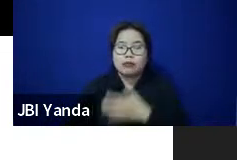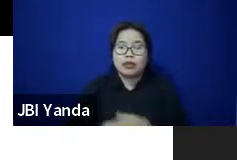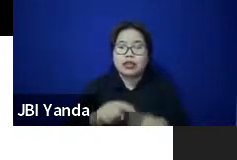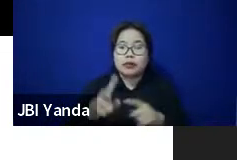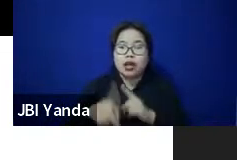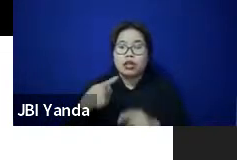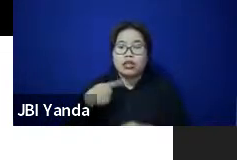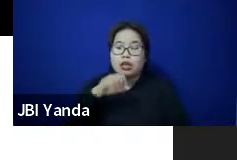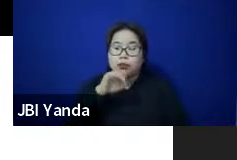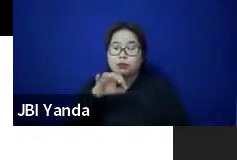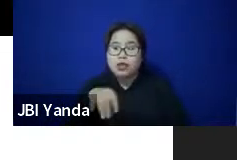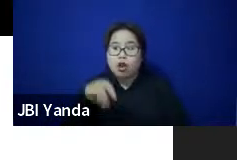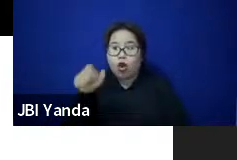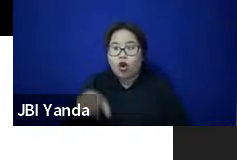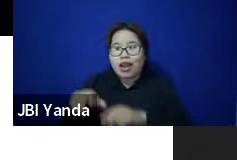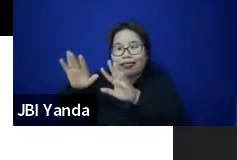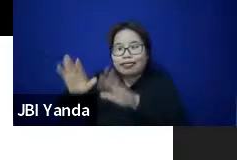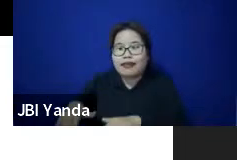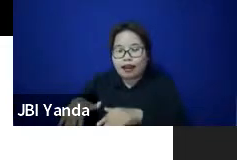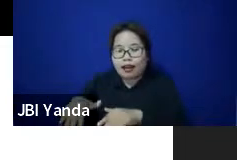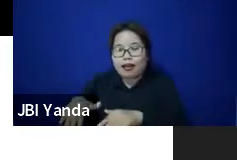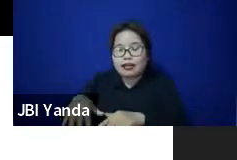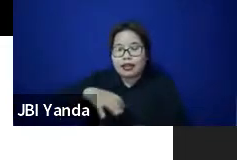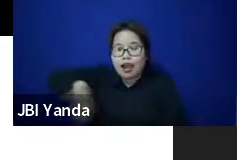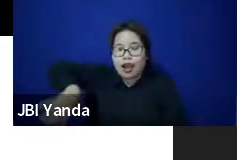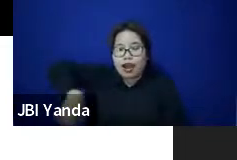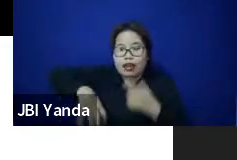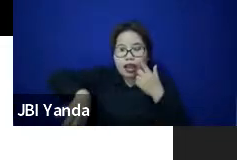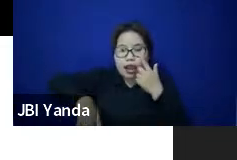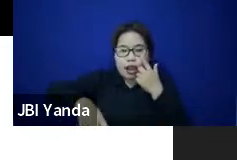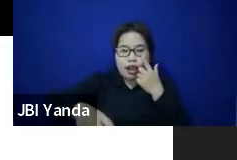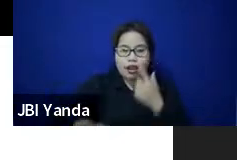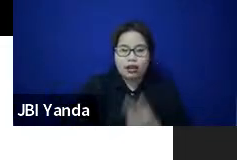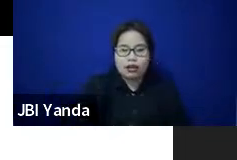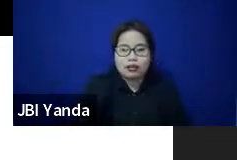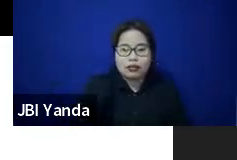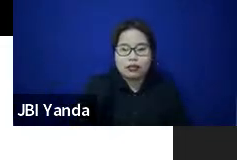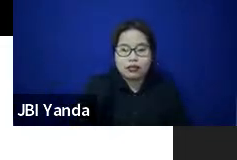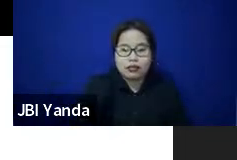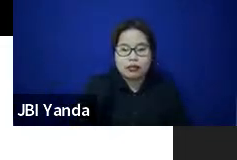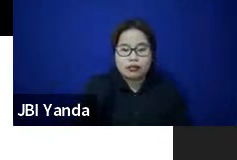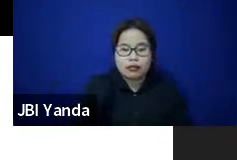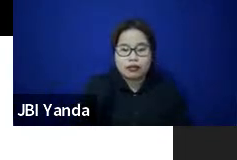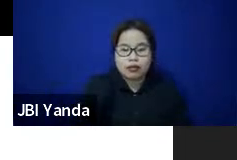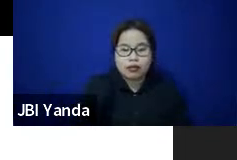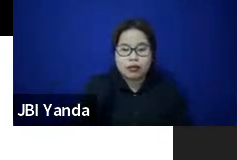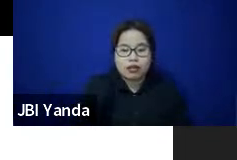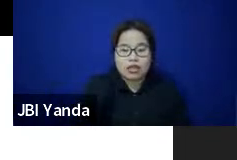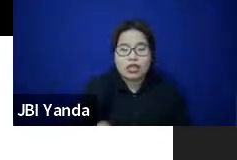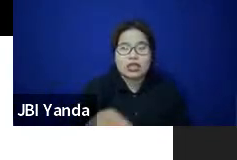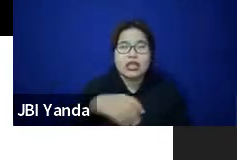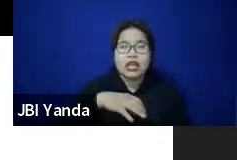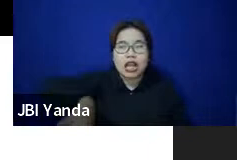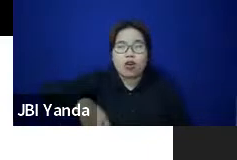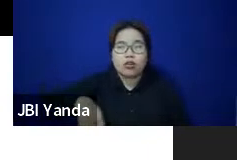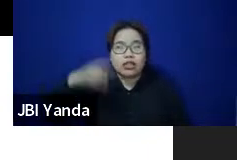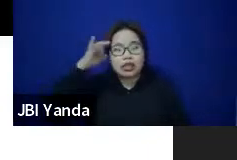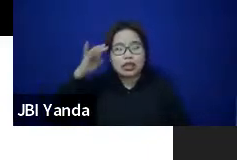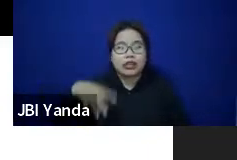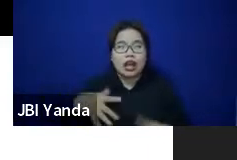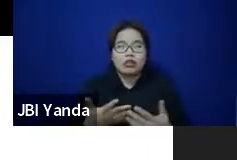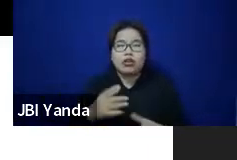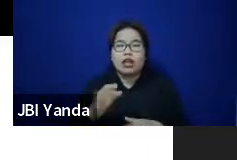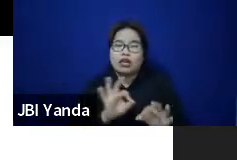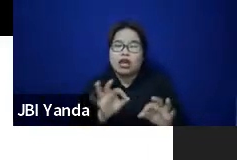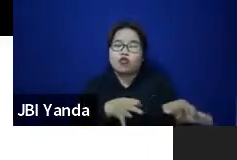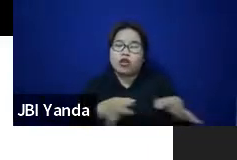bicara tentang orang-orang yang tinggal di remote area, di kawasan pedesaan atau di kawasan yang tidak memiliki fasilitas kesehatan,